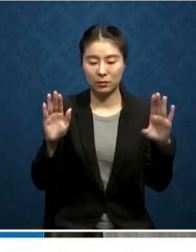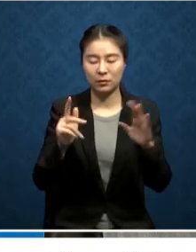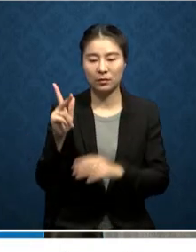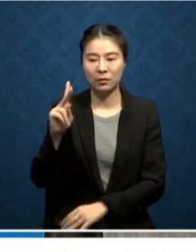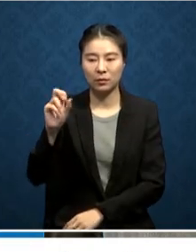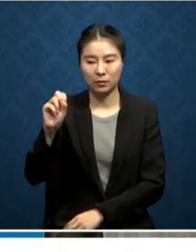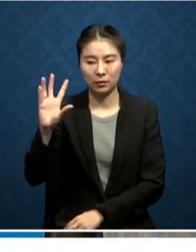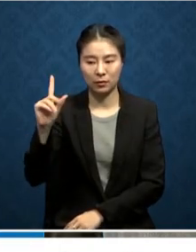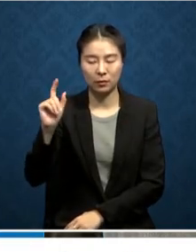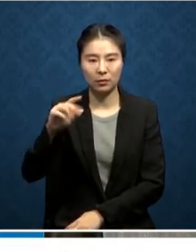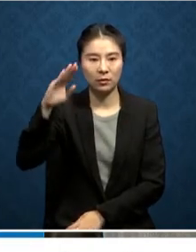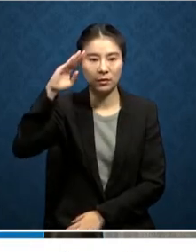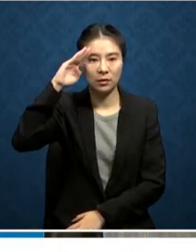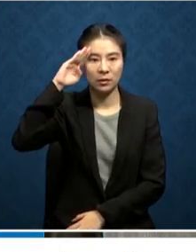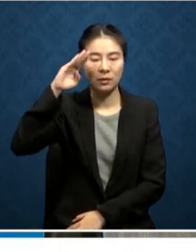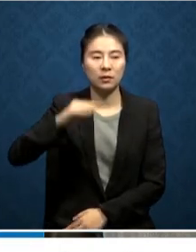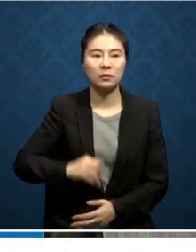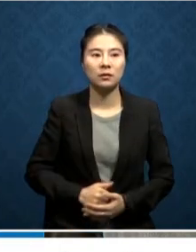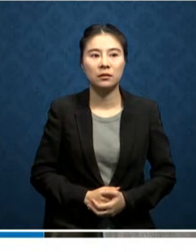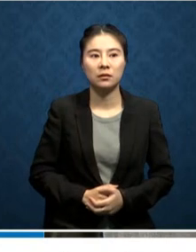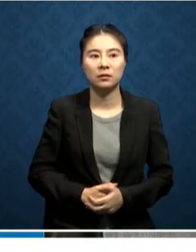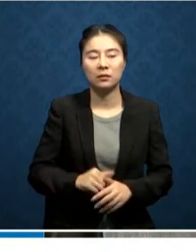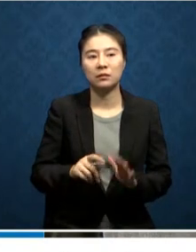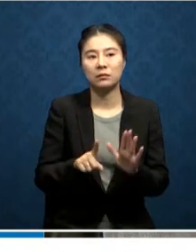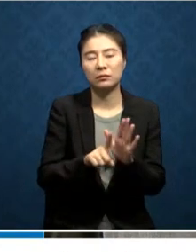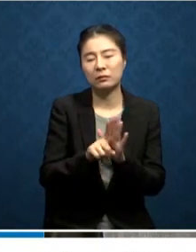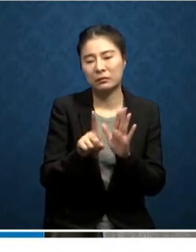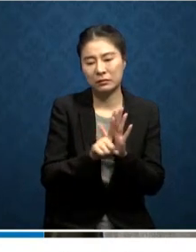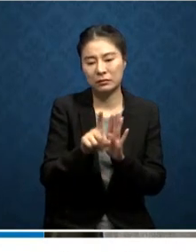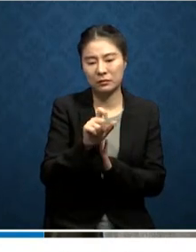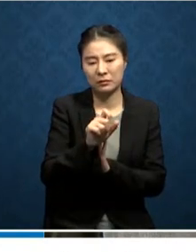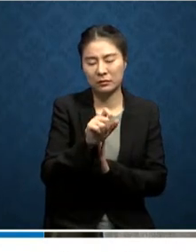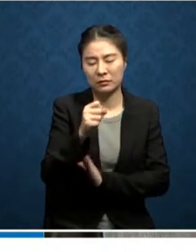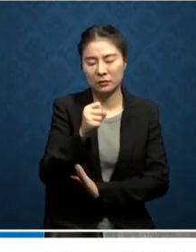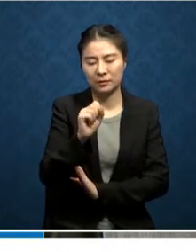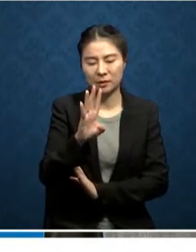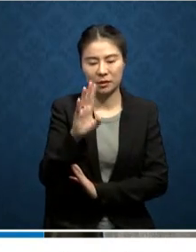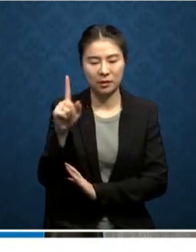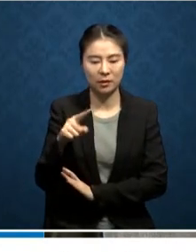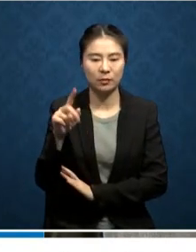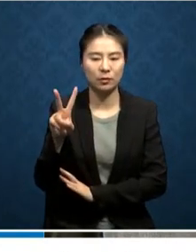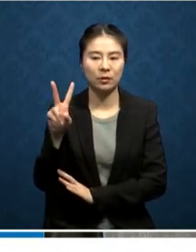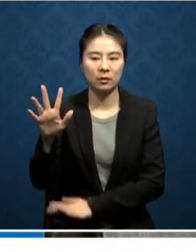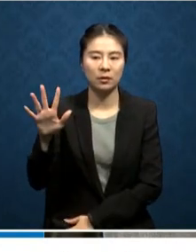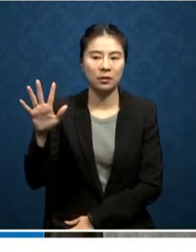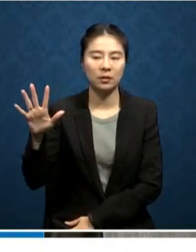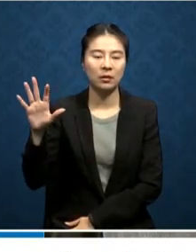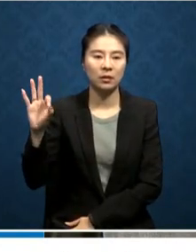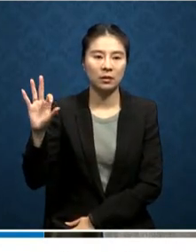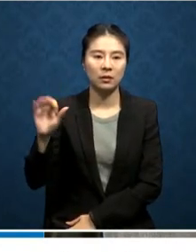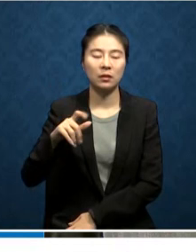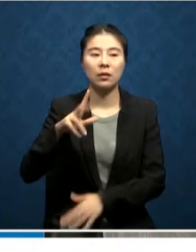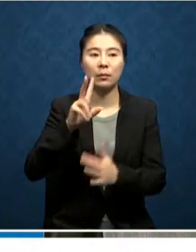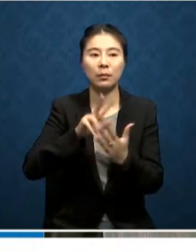คำสั่งหัวหน้าคณะรักษาความสงบแห่งชาติที่14/2559ซึ่งในตัวพระราชบั